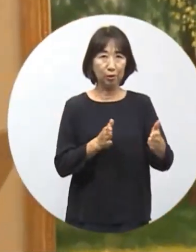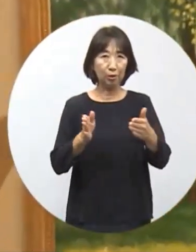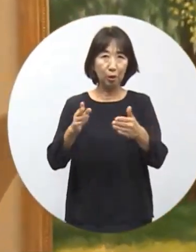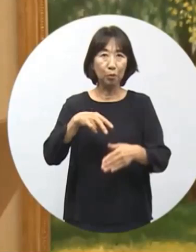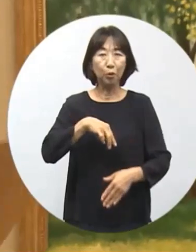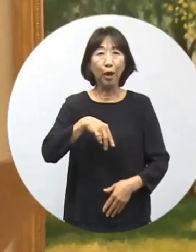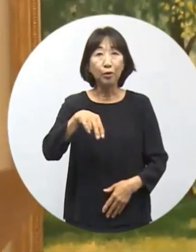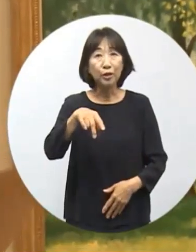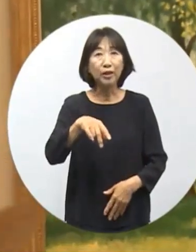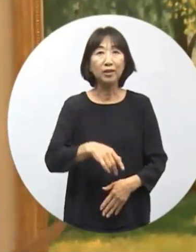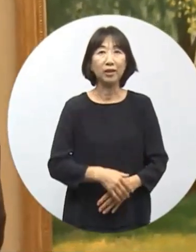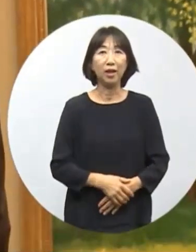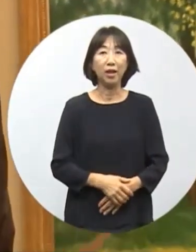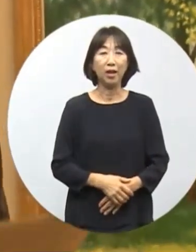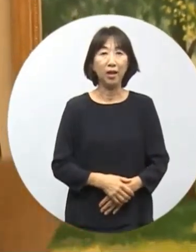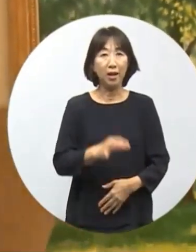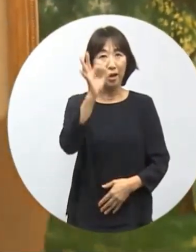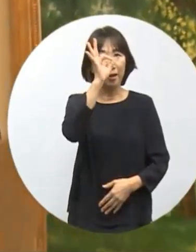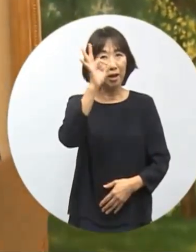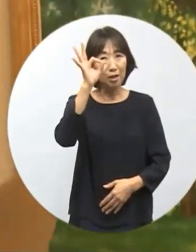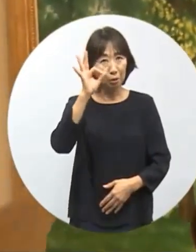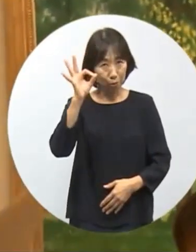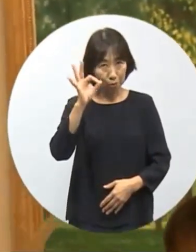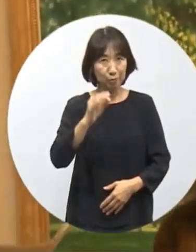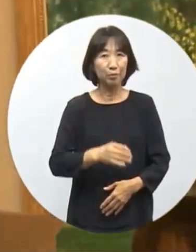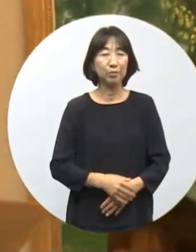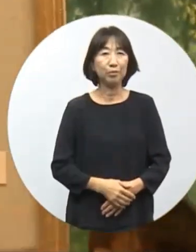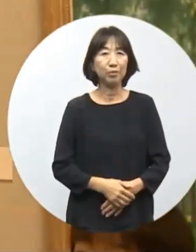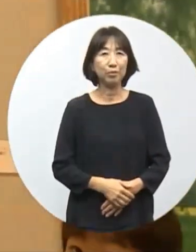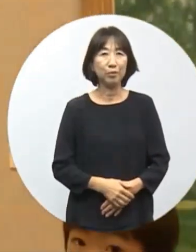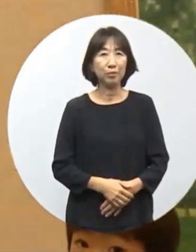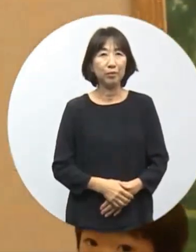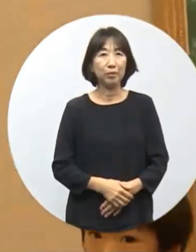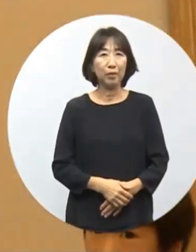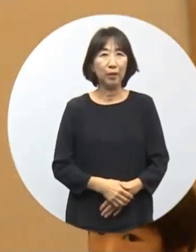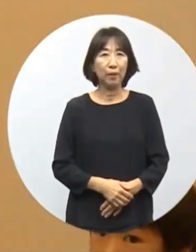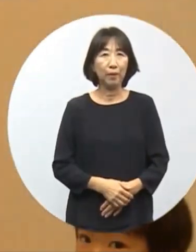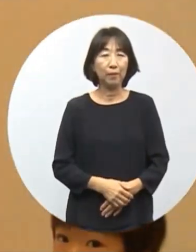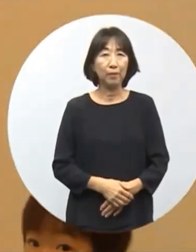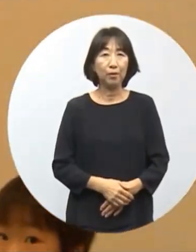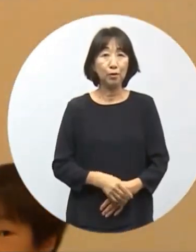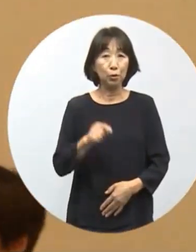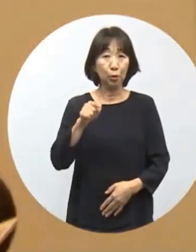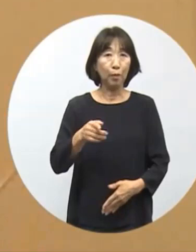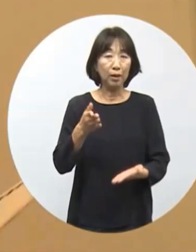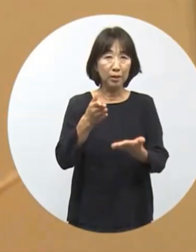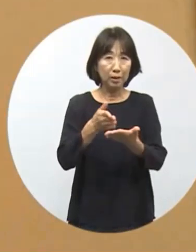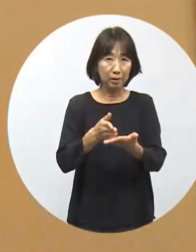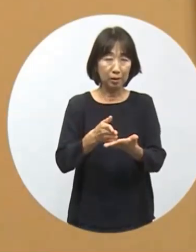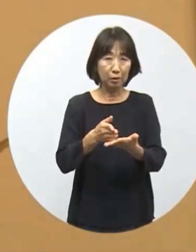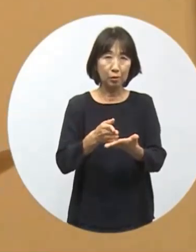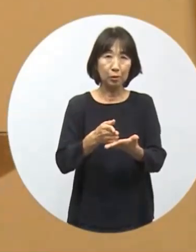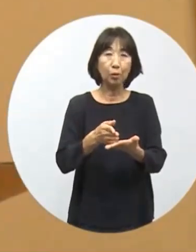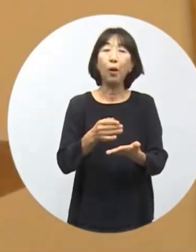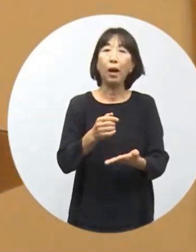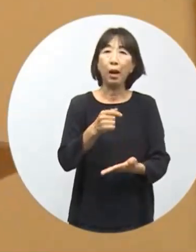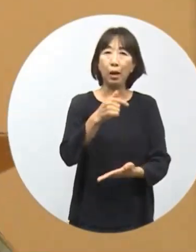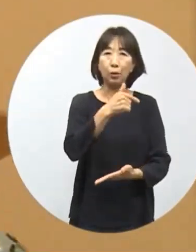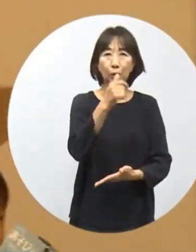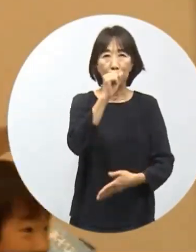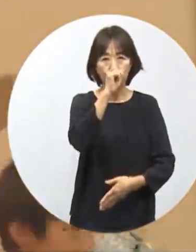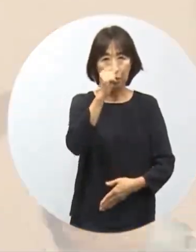て鑑賞するという、そのここまでたどり着くところがとてもいいと思います